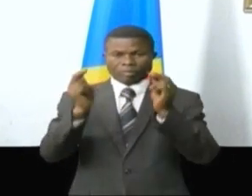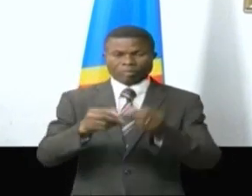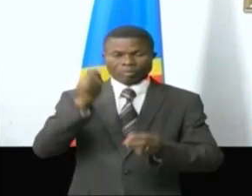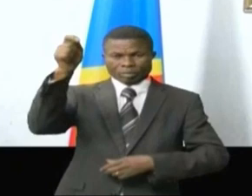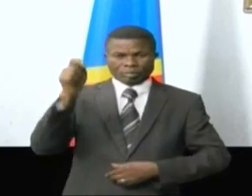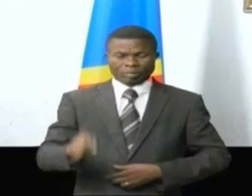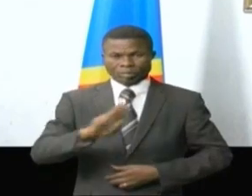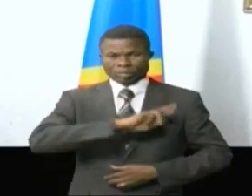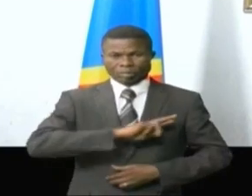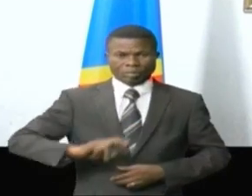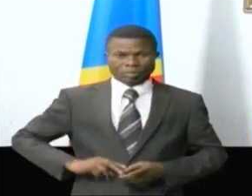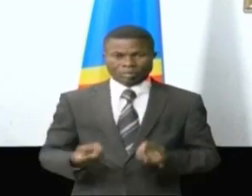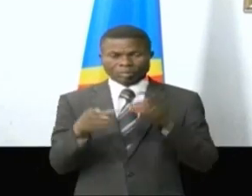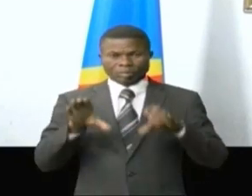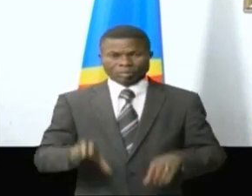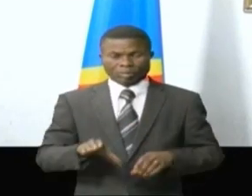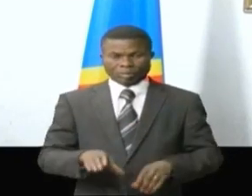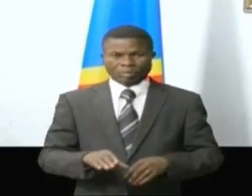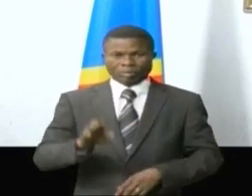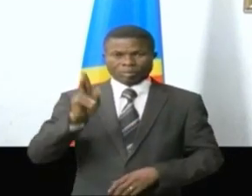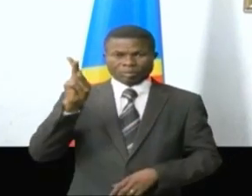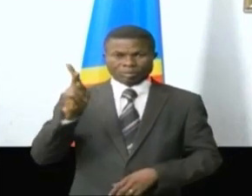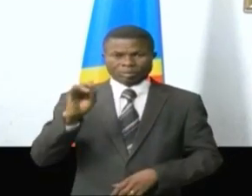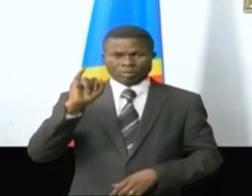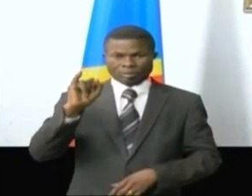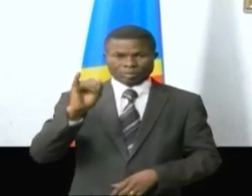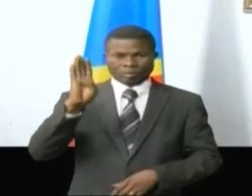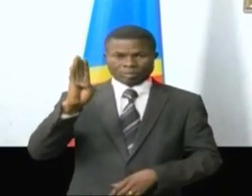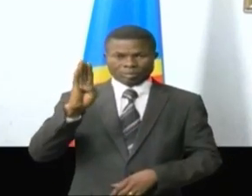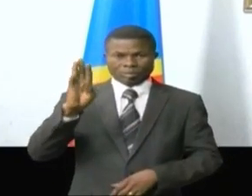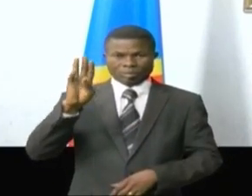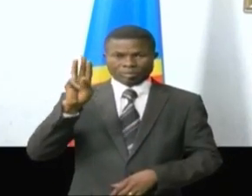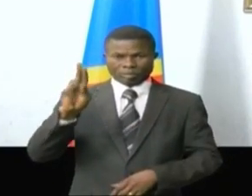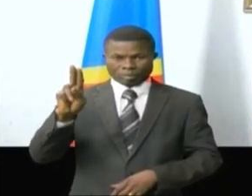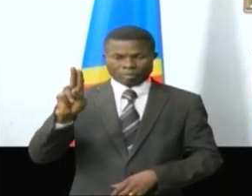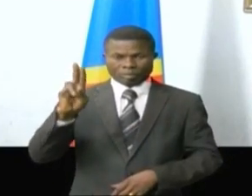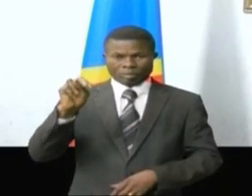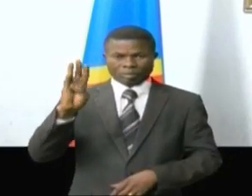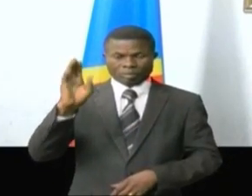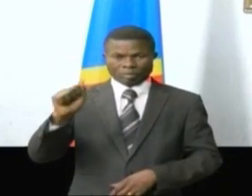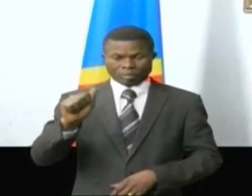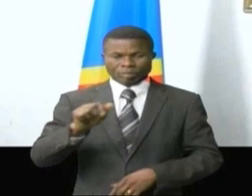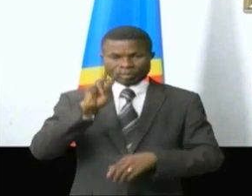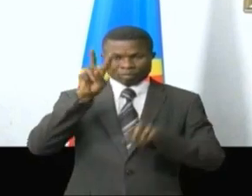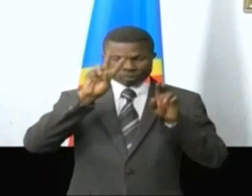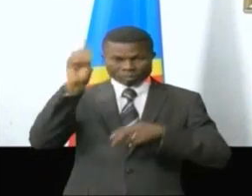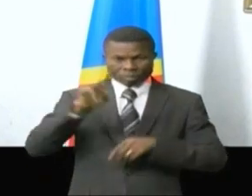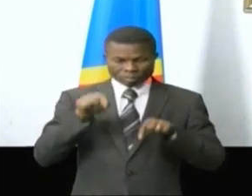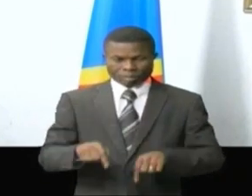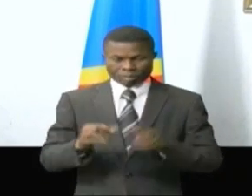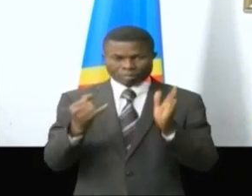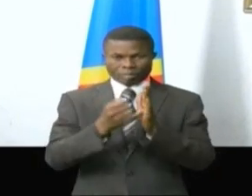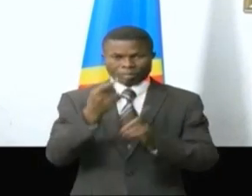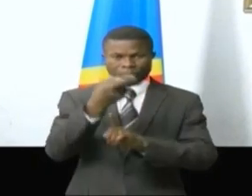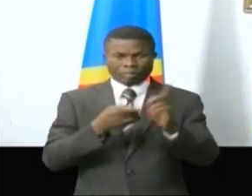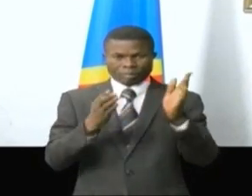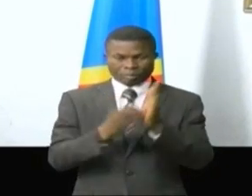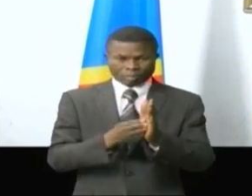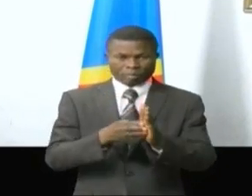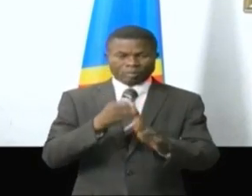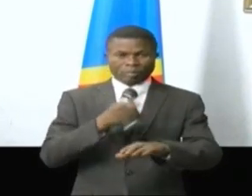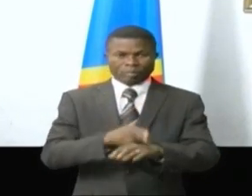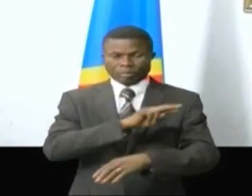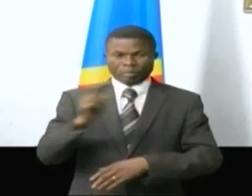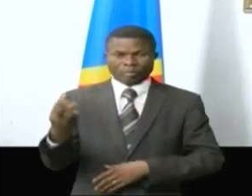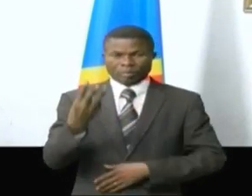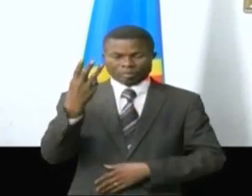République démocratique du Congo de Kibumba ce vendredi 6 octobre 2023 aux environs de